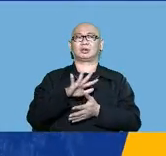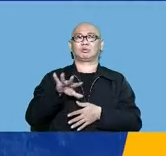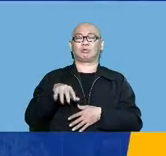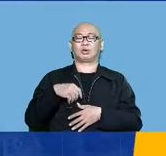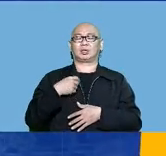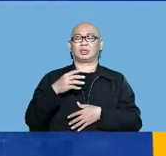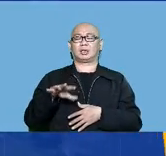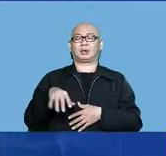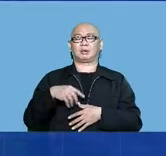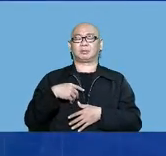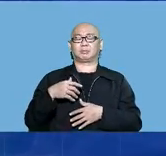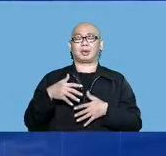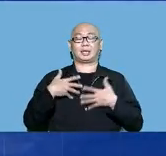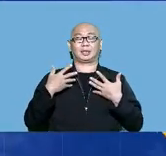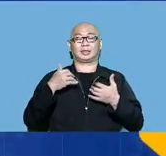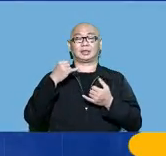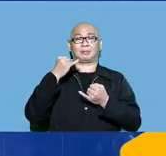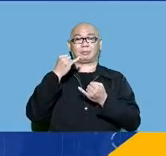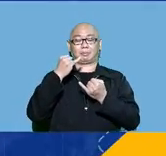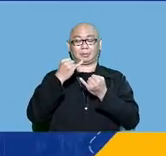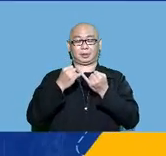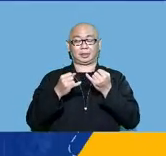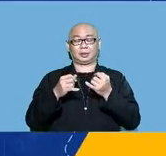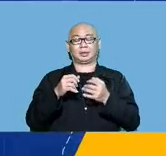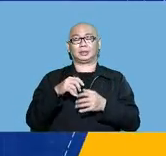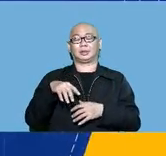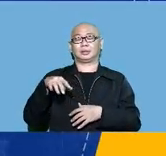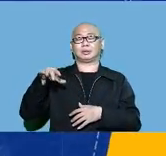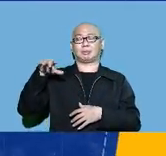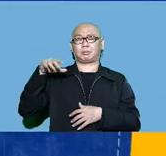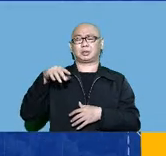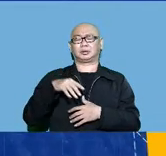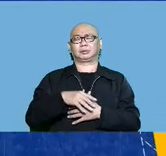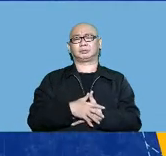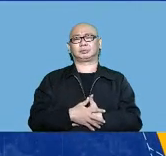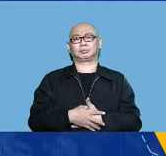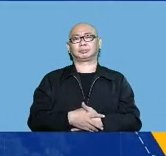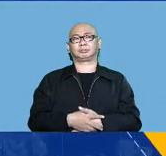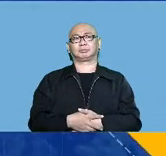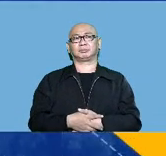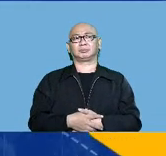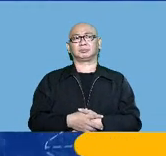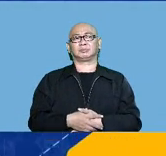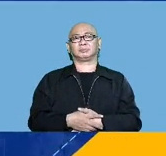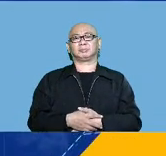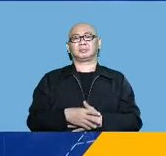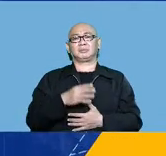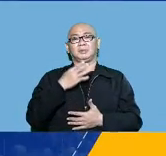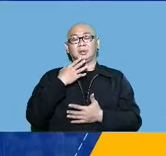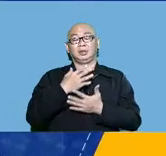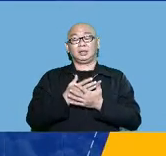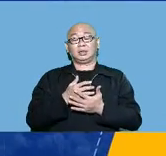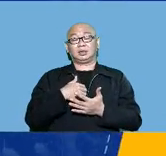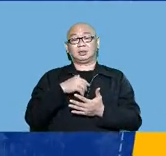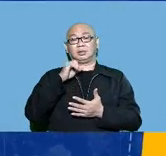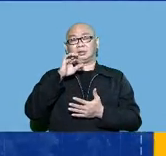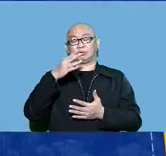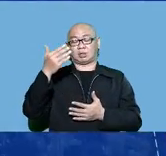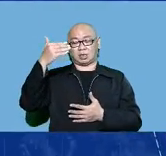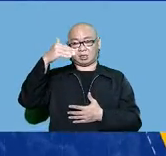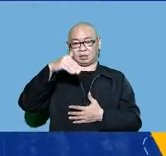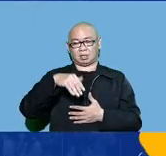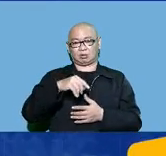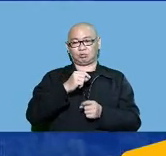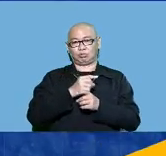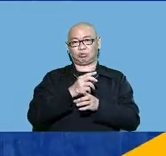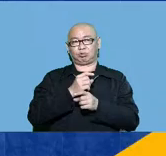bahagia sampai akhir zaman. Sebagai dan juga terima kasih tidak sampai di sini, rawuh juga